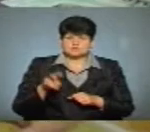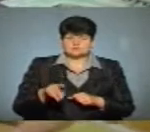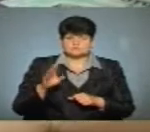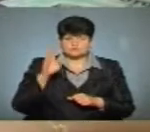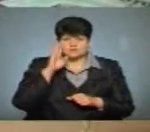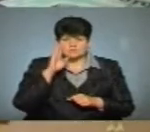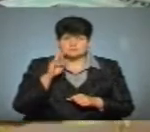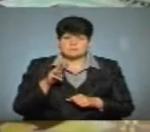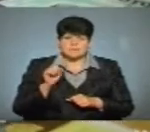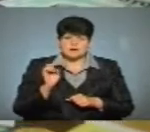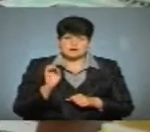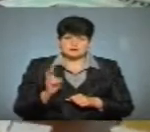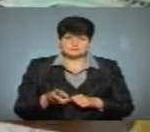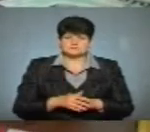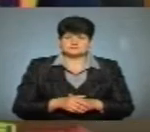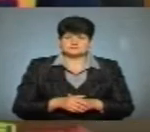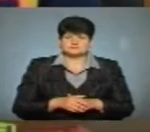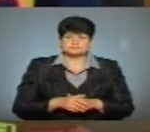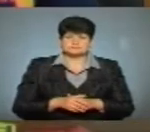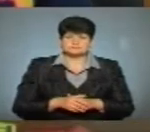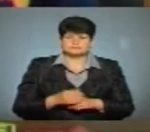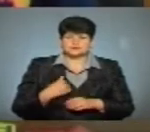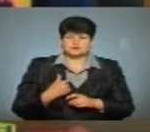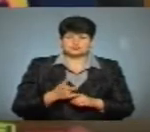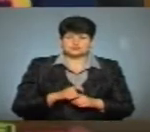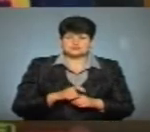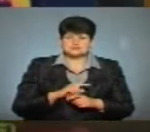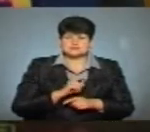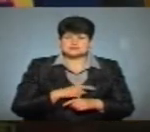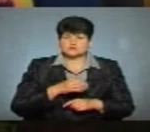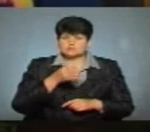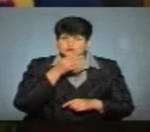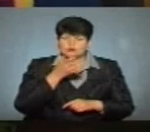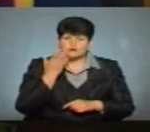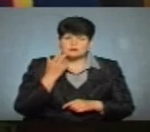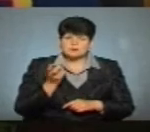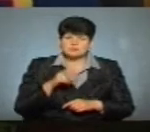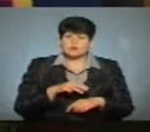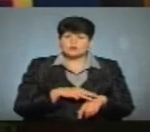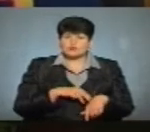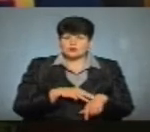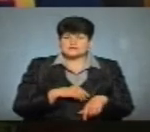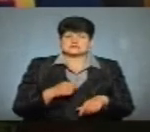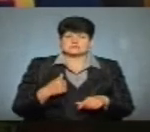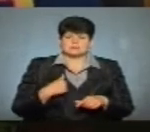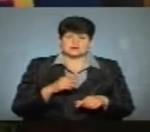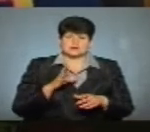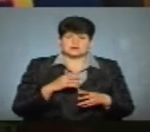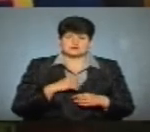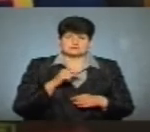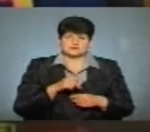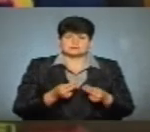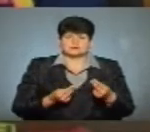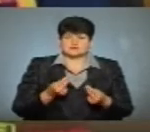Марк Дяченко. Мені дуже сильно подобається, коли ми приходимо в поліцію. Ми з ними граємо